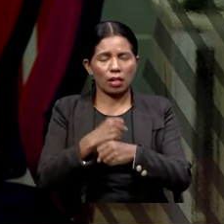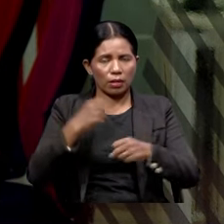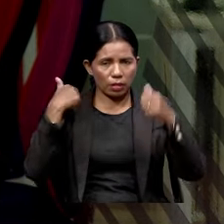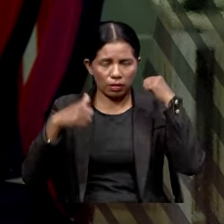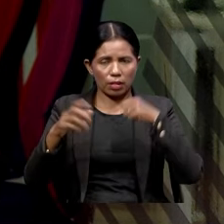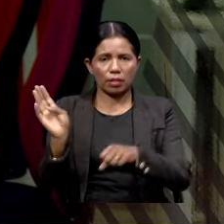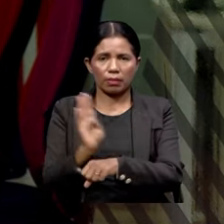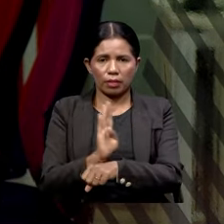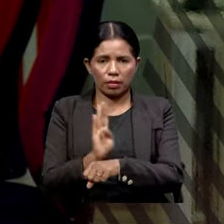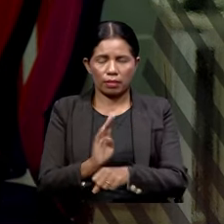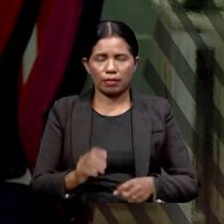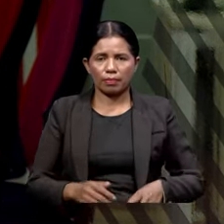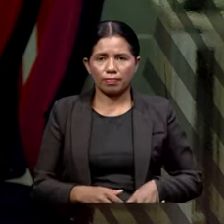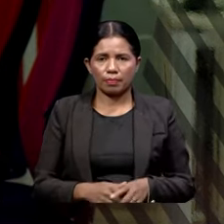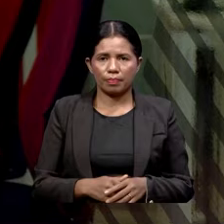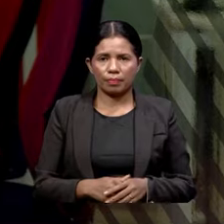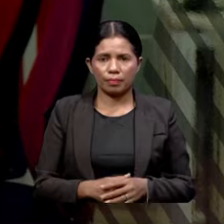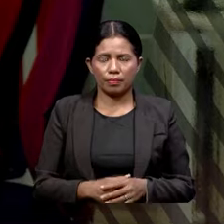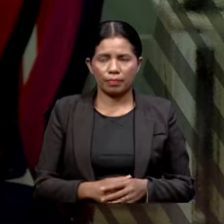negócio.